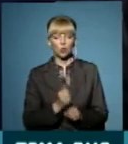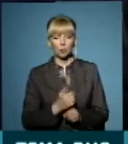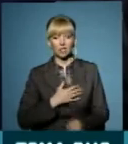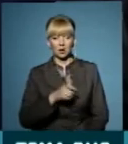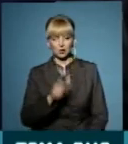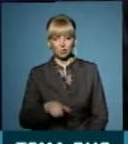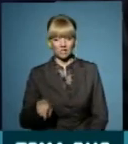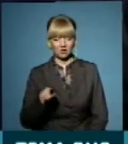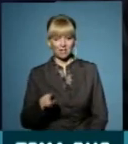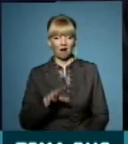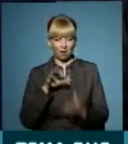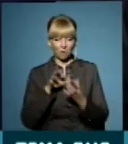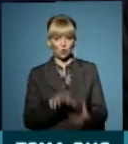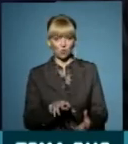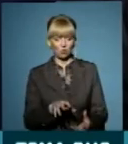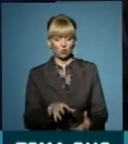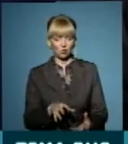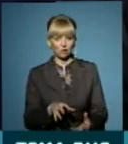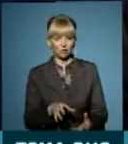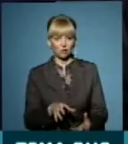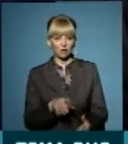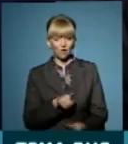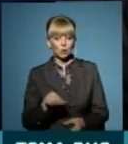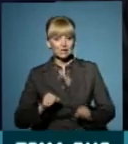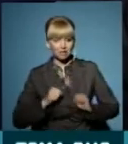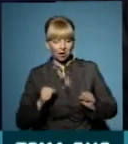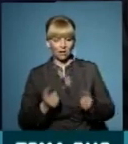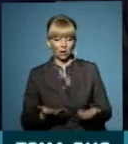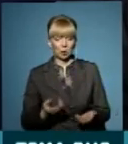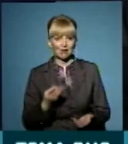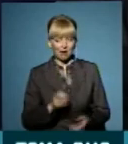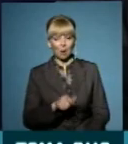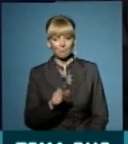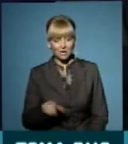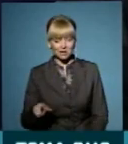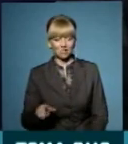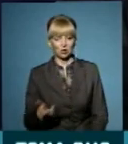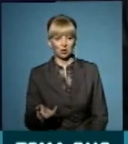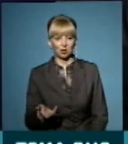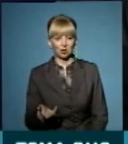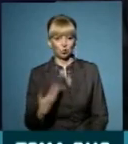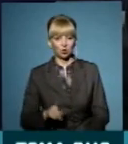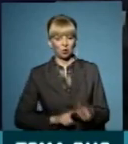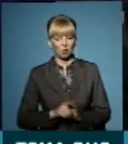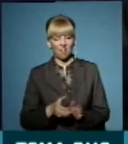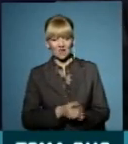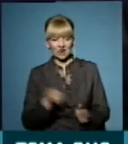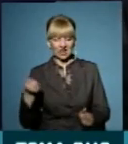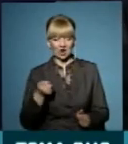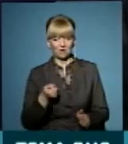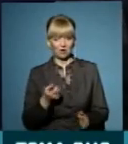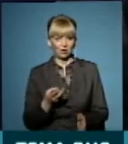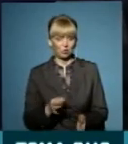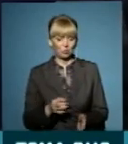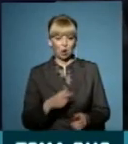пасажири в тих автобусах. Ну, вроді, вони стараються, якби для пасажира, для людей, то вже починають відривати, ліпити. Ну,